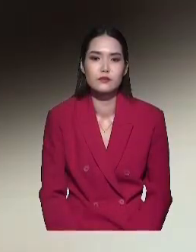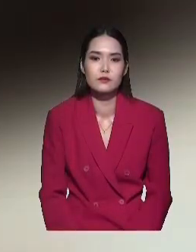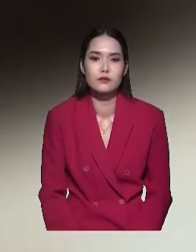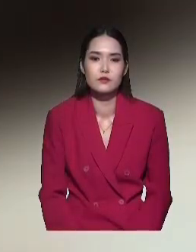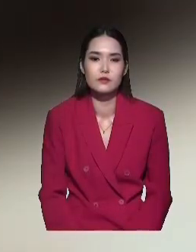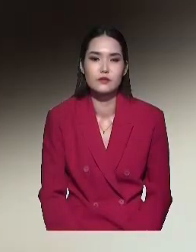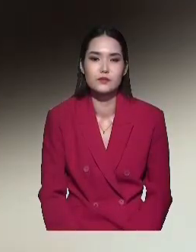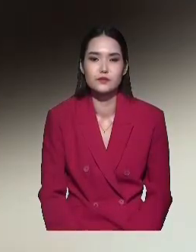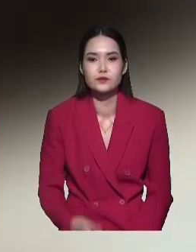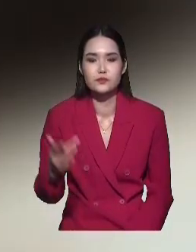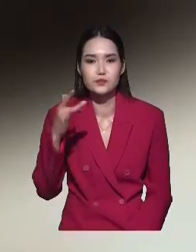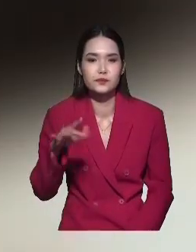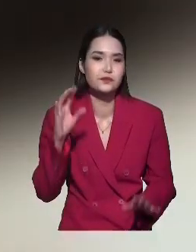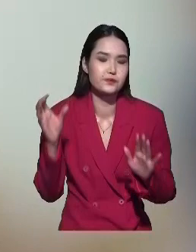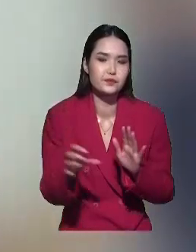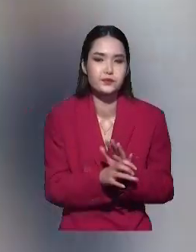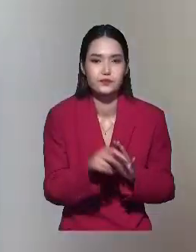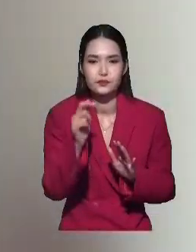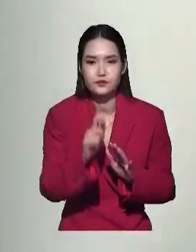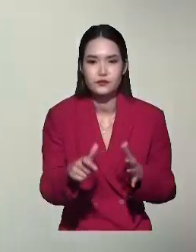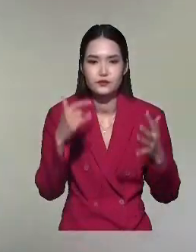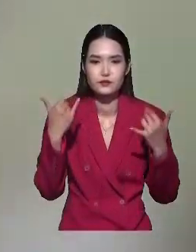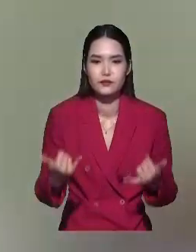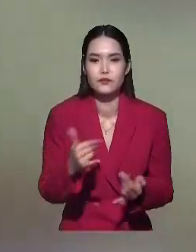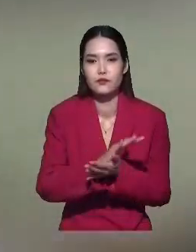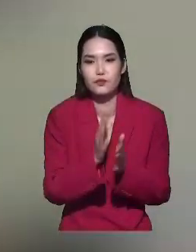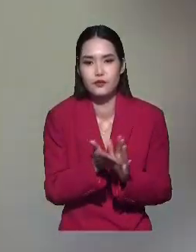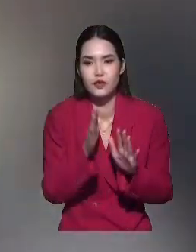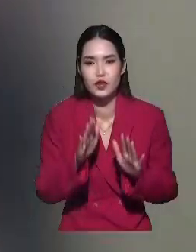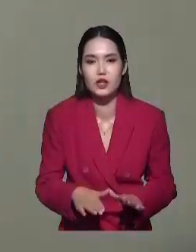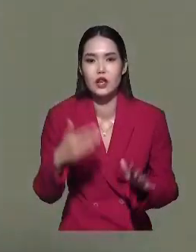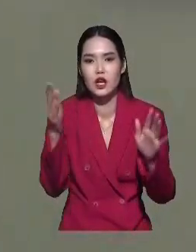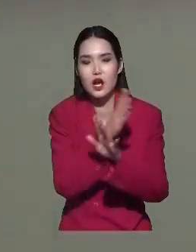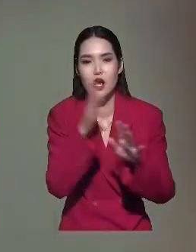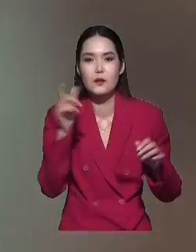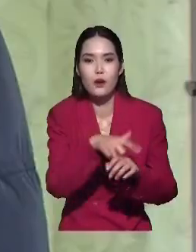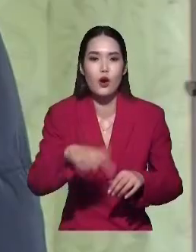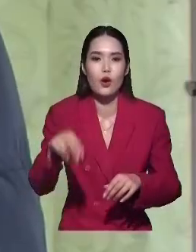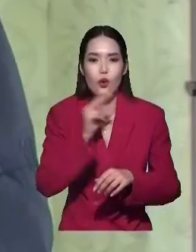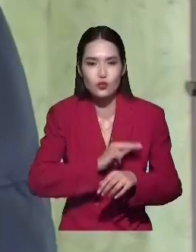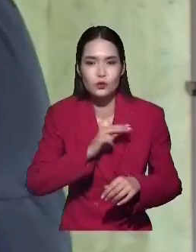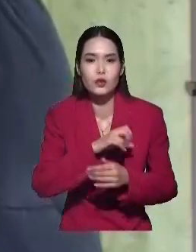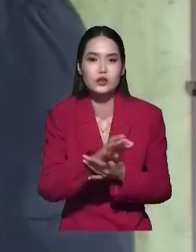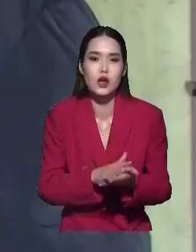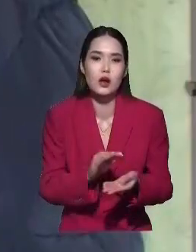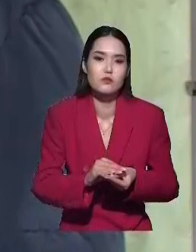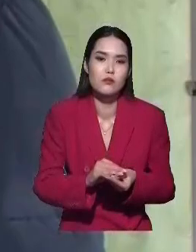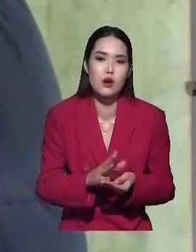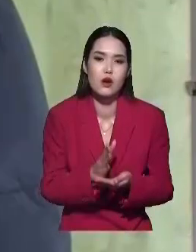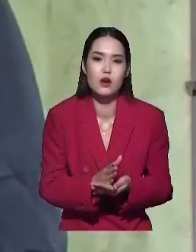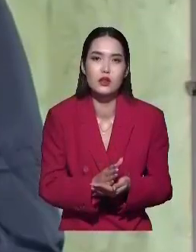Қол ұшын созуға ниеттілердің қарасы қалың. Төтенше жағдай жарияланғалы қабылдау пункттерінде жұмыс қыза түскен. Вообще казахстанцы